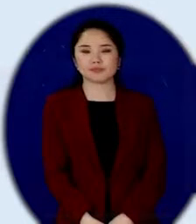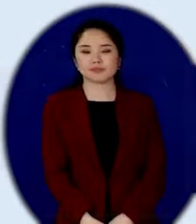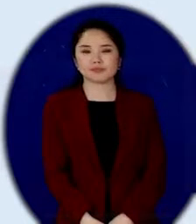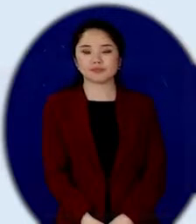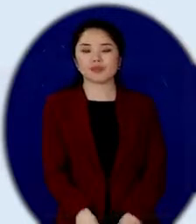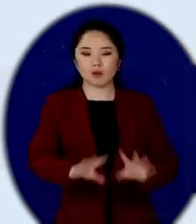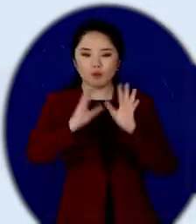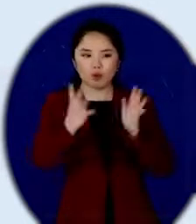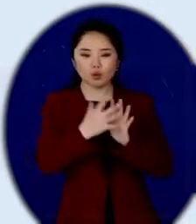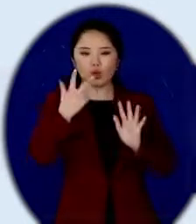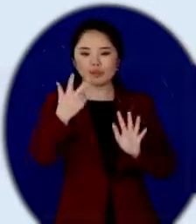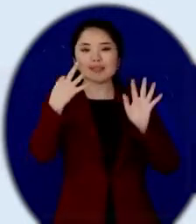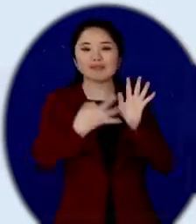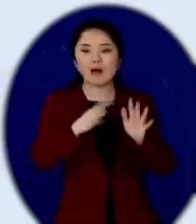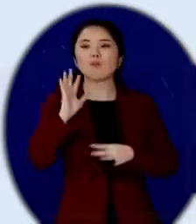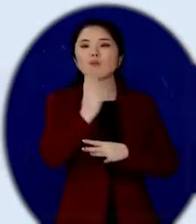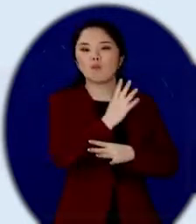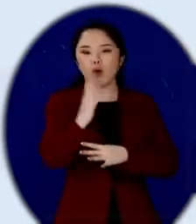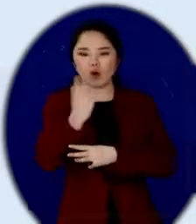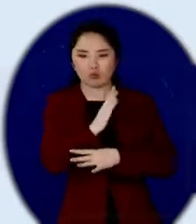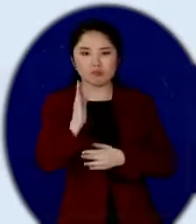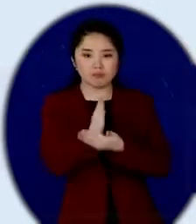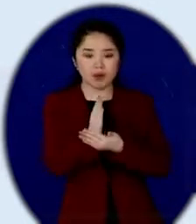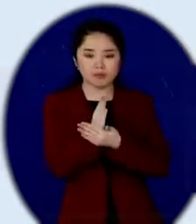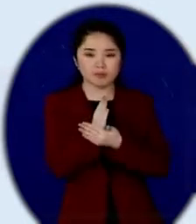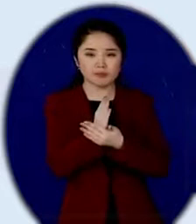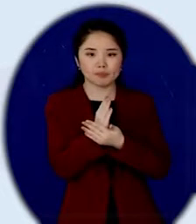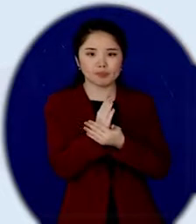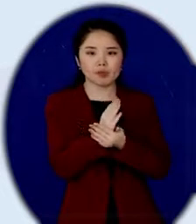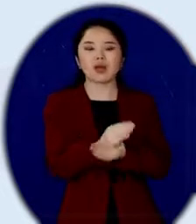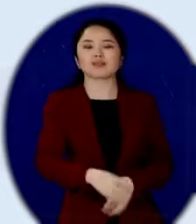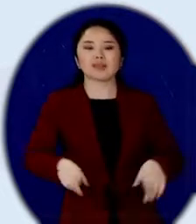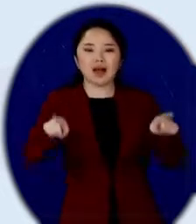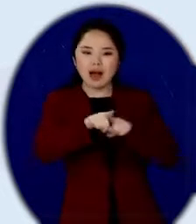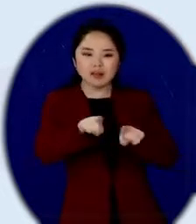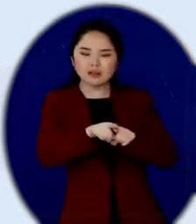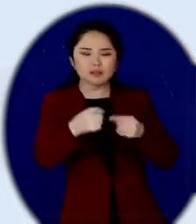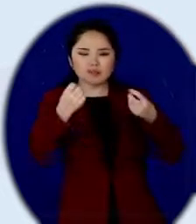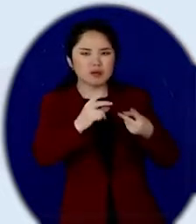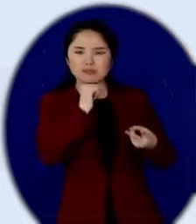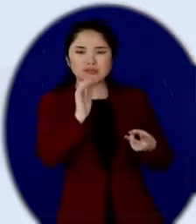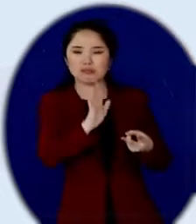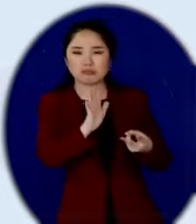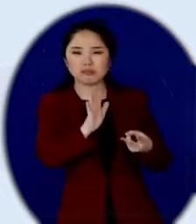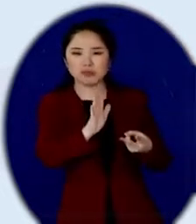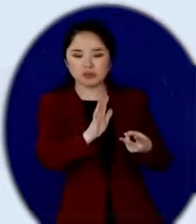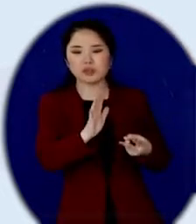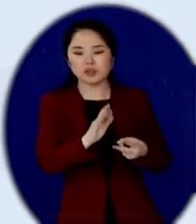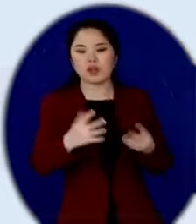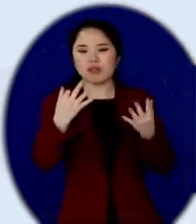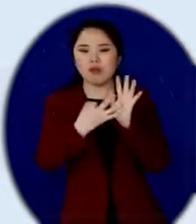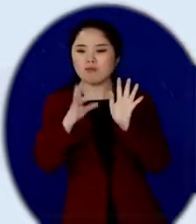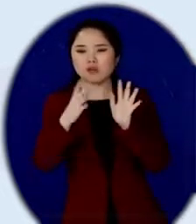Нийт 38 мод суулгасан байна. Гэтэл тэнцүү биш тооны мод суулгасан